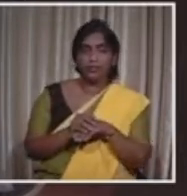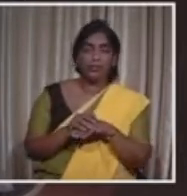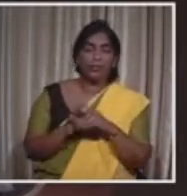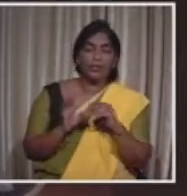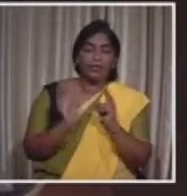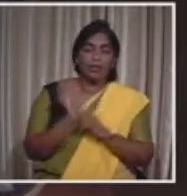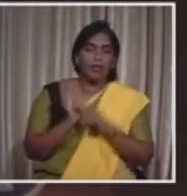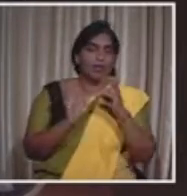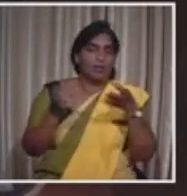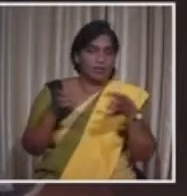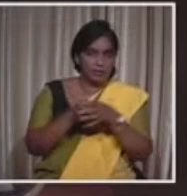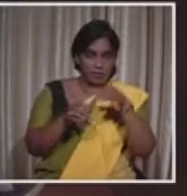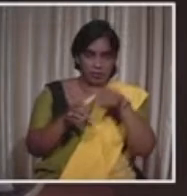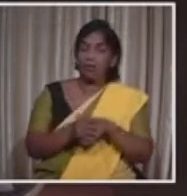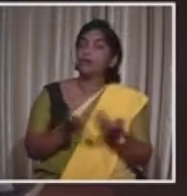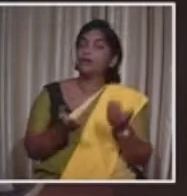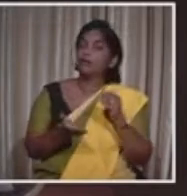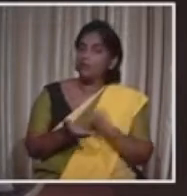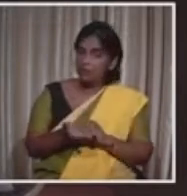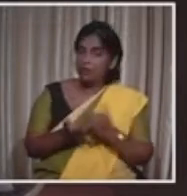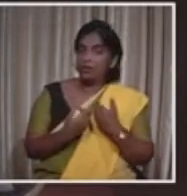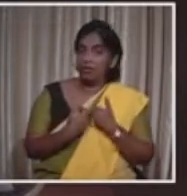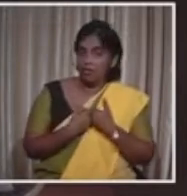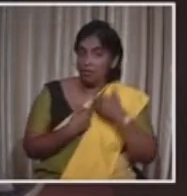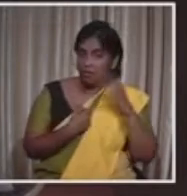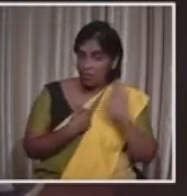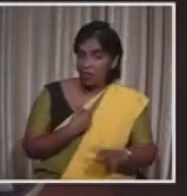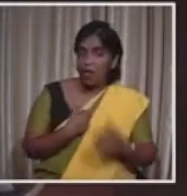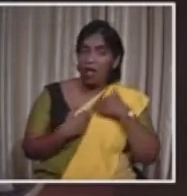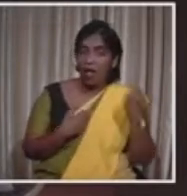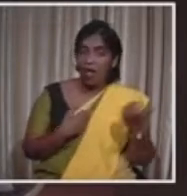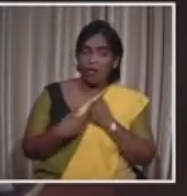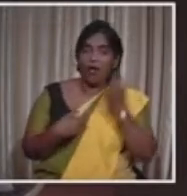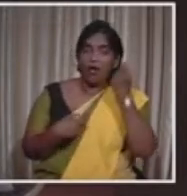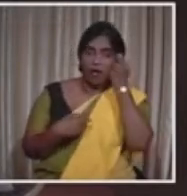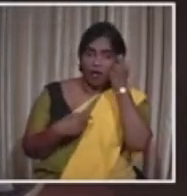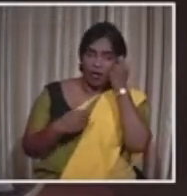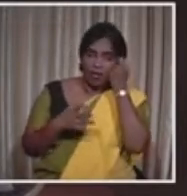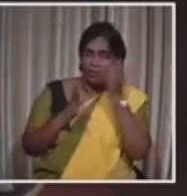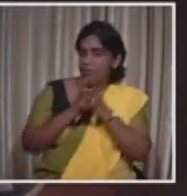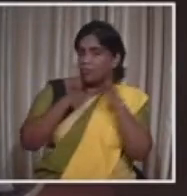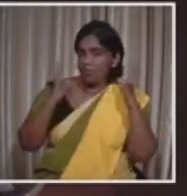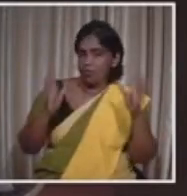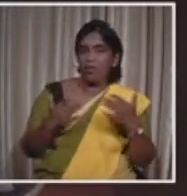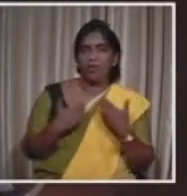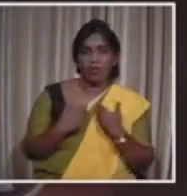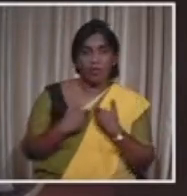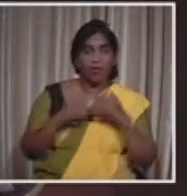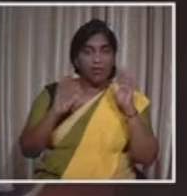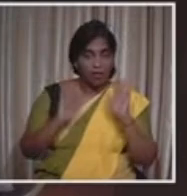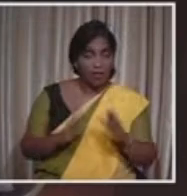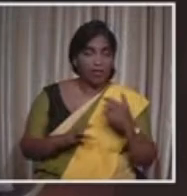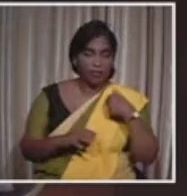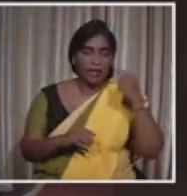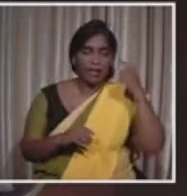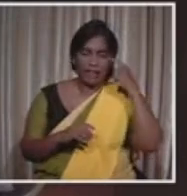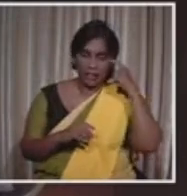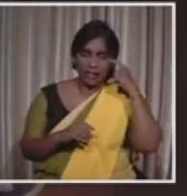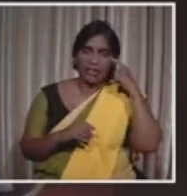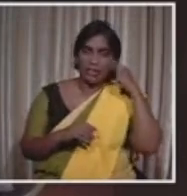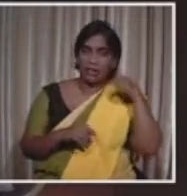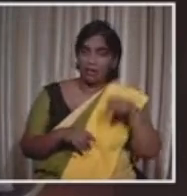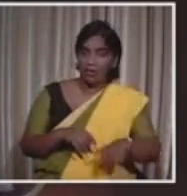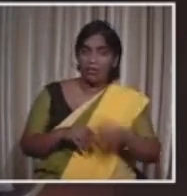තුළ තවත් අප සතුව අලුත් සංකල්ප රාශියක් තිබෙනවා. නමුත් අපි හිතනවා